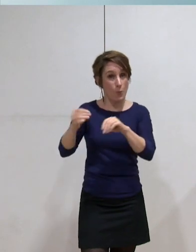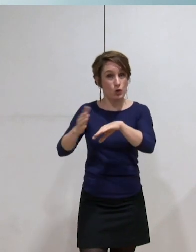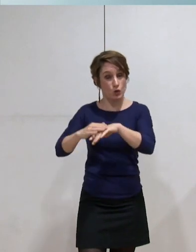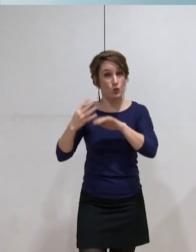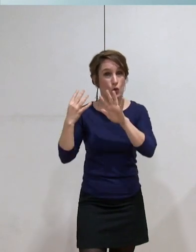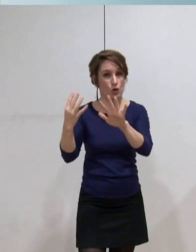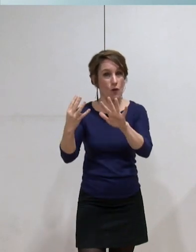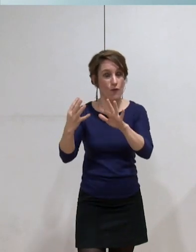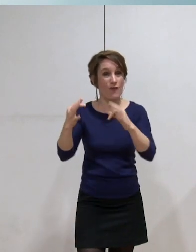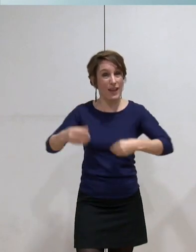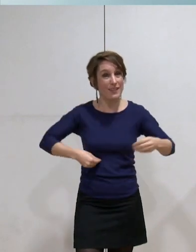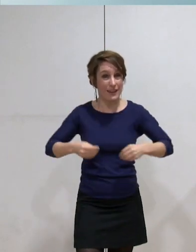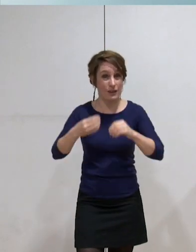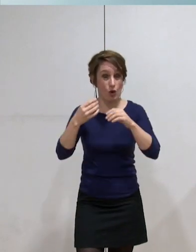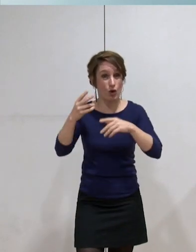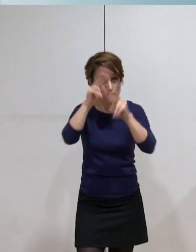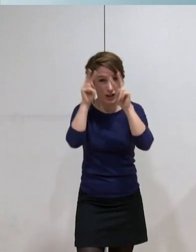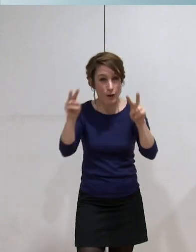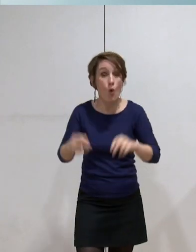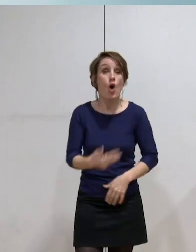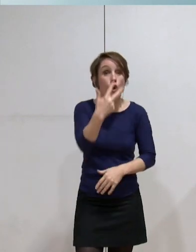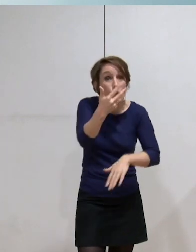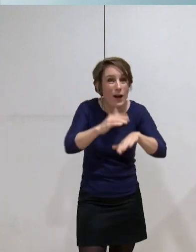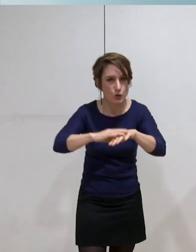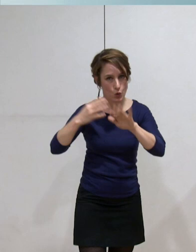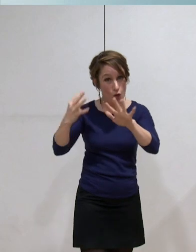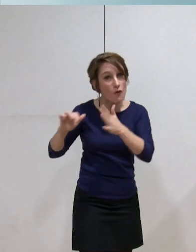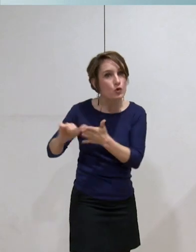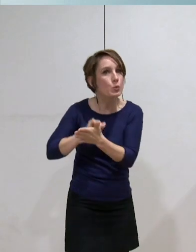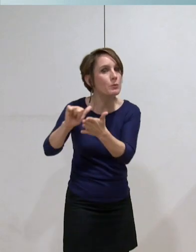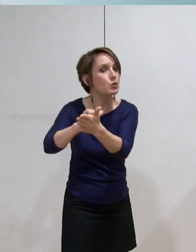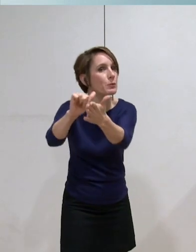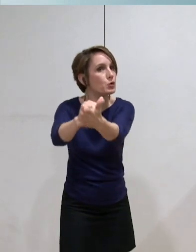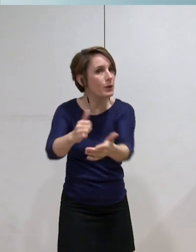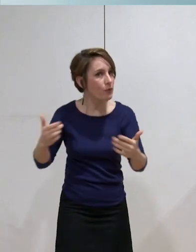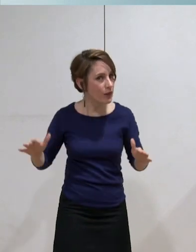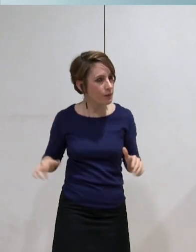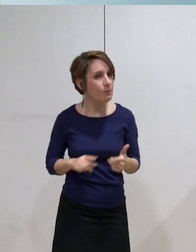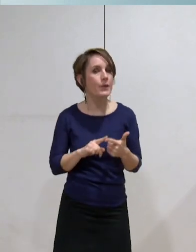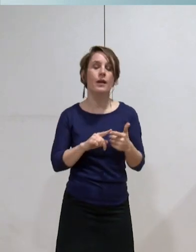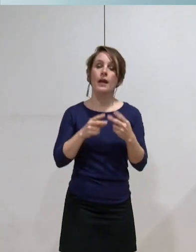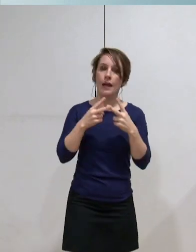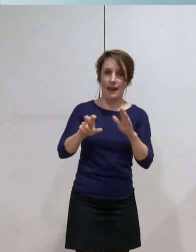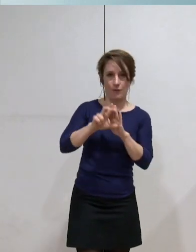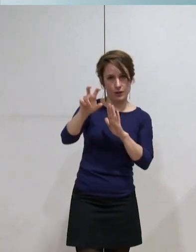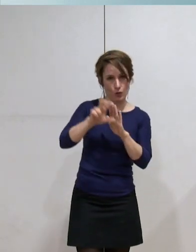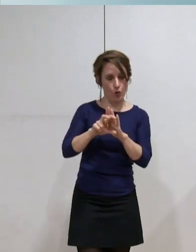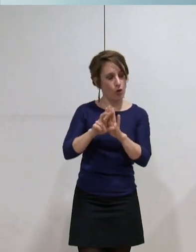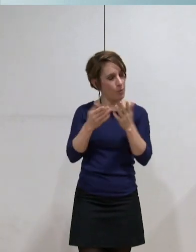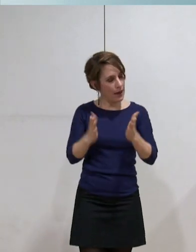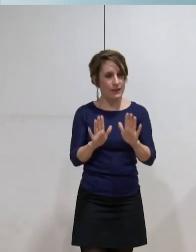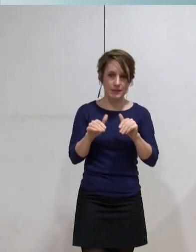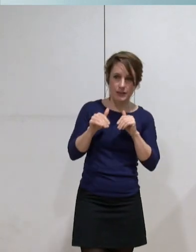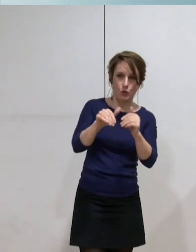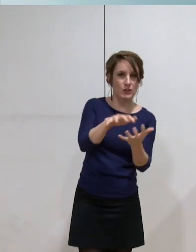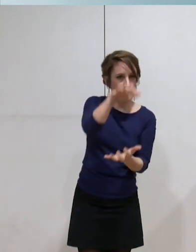généraux trois des neuf postes de directeurs généraux que la ville de Grenoble a effectivement maintenu sa